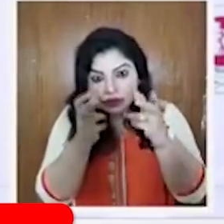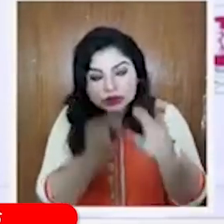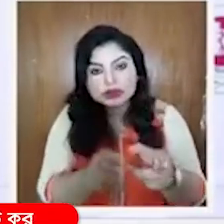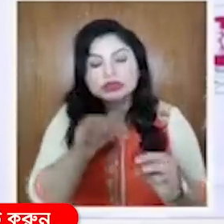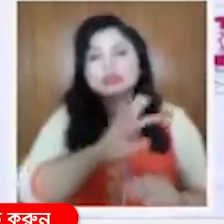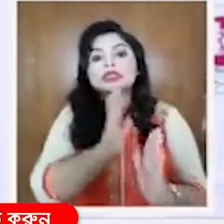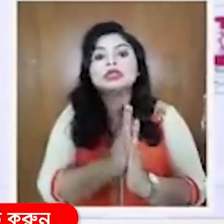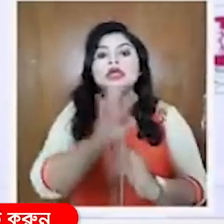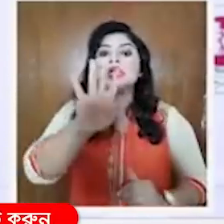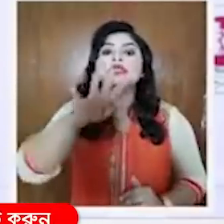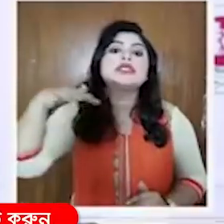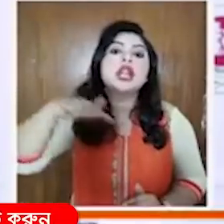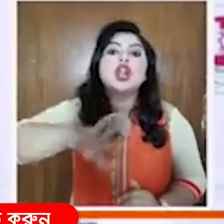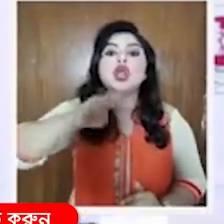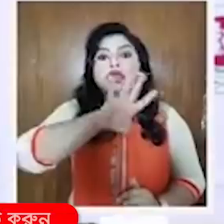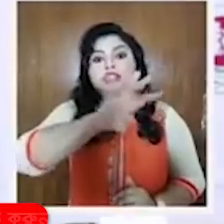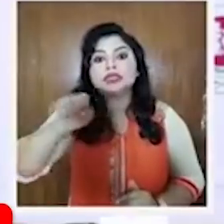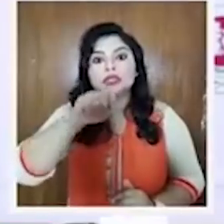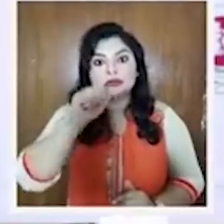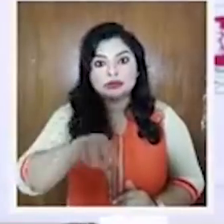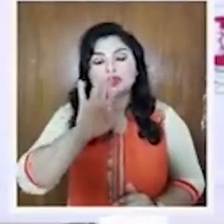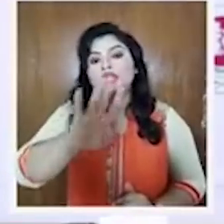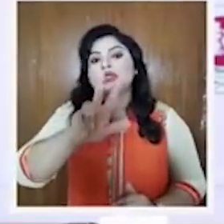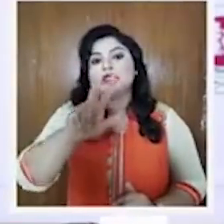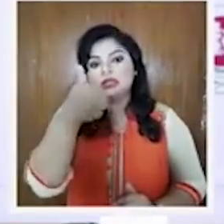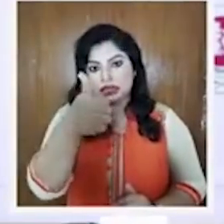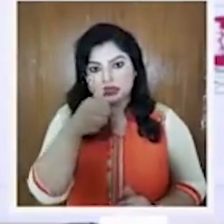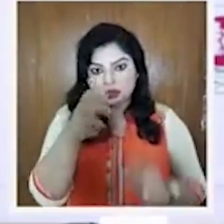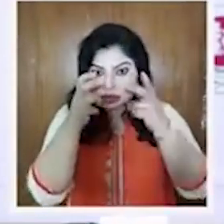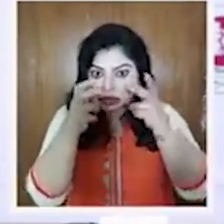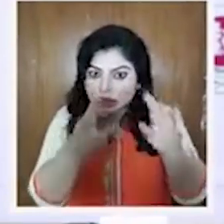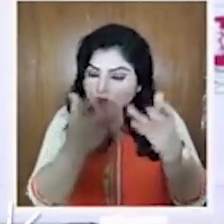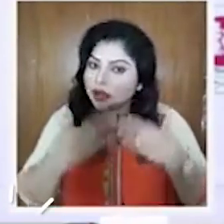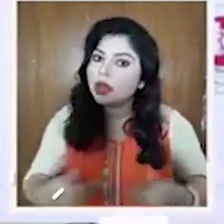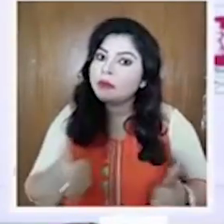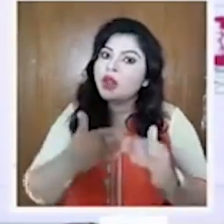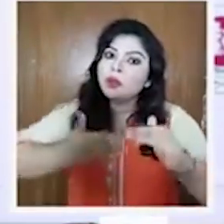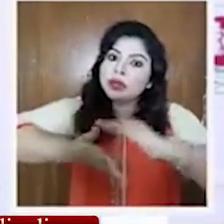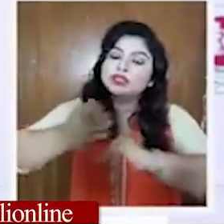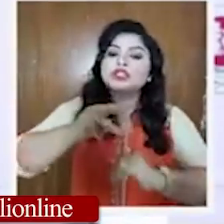18,310 জন। 24 ঘন্টায় কোয়ারেন্টাইনে যুক্ত হয়েছেন 2,089 জন। এ পর্যন্ত কোয়ারেন্টাইনে